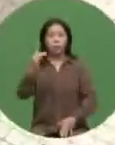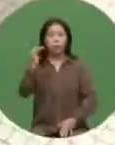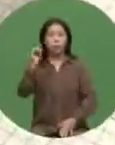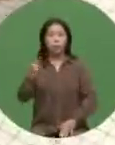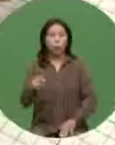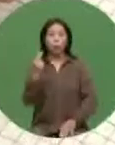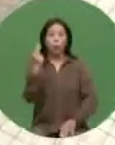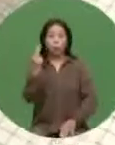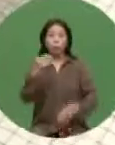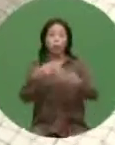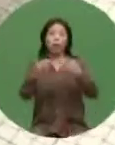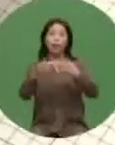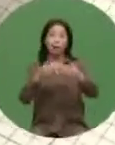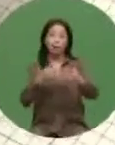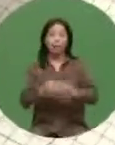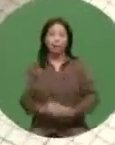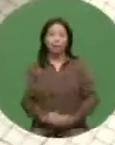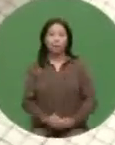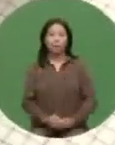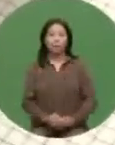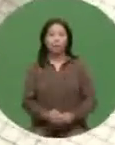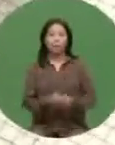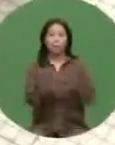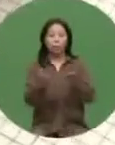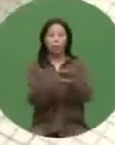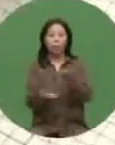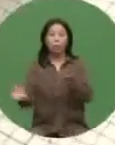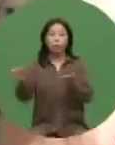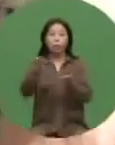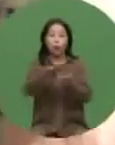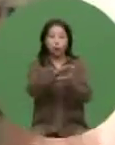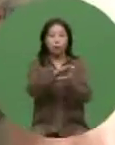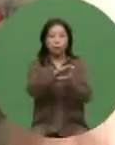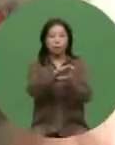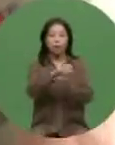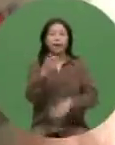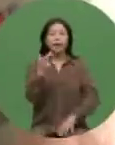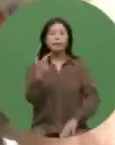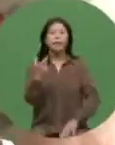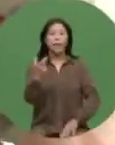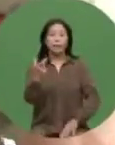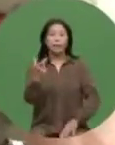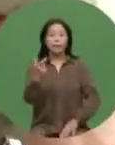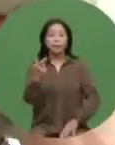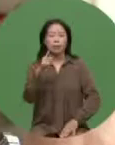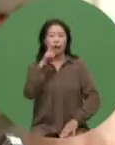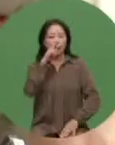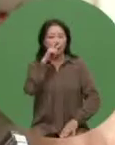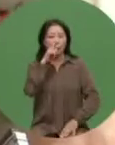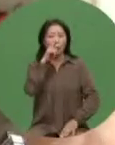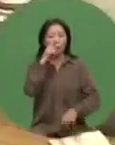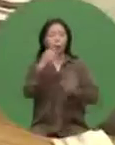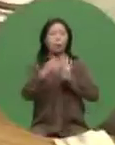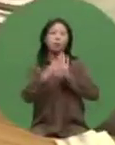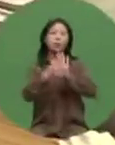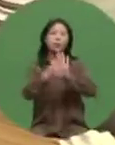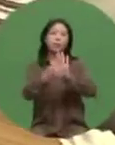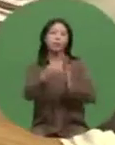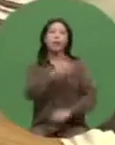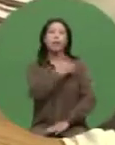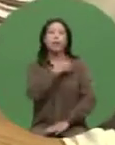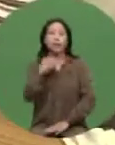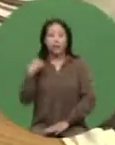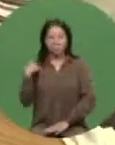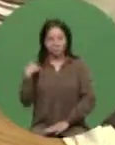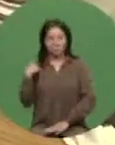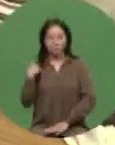。フィルムを貼ることで、多くの人が手に取る本の強度を上げて、汚れや破